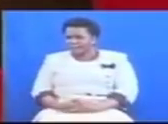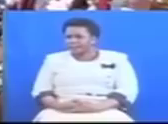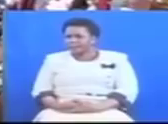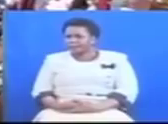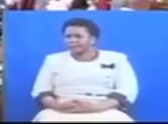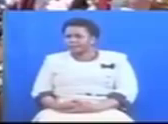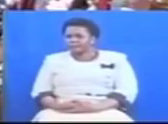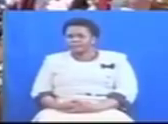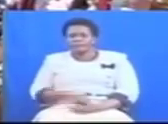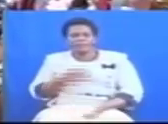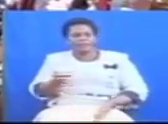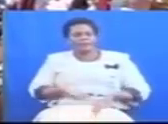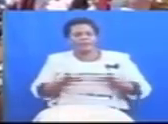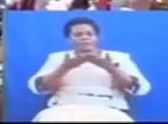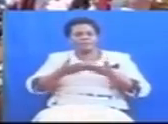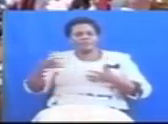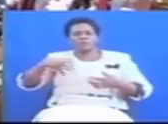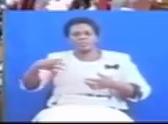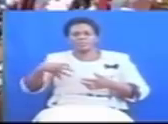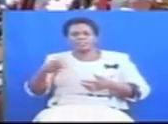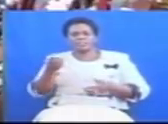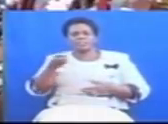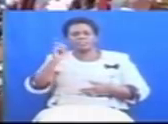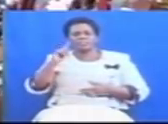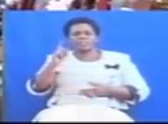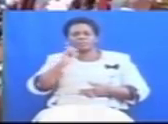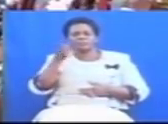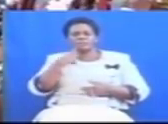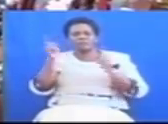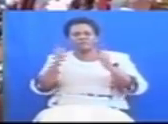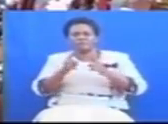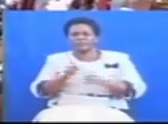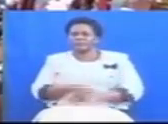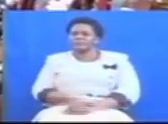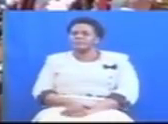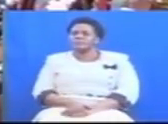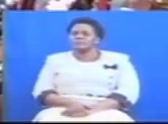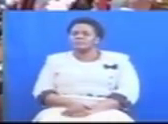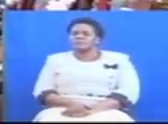Mheshimiwa naibu waziri nishati, majibu kwa kifupi.